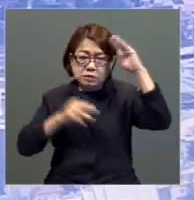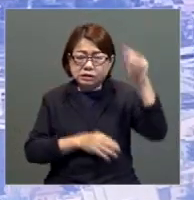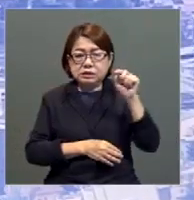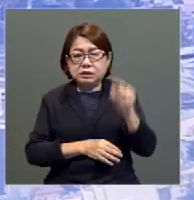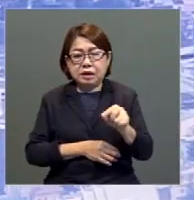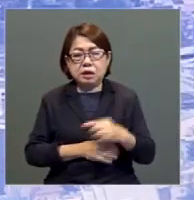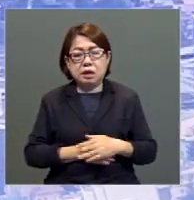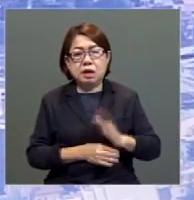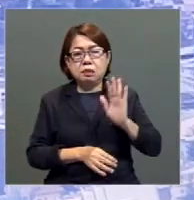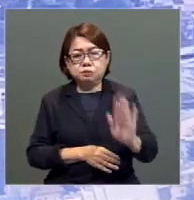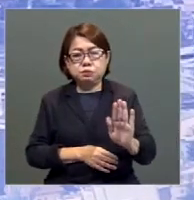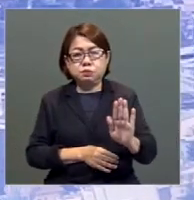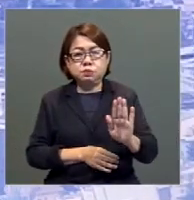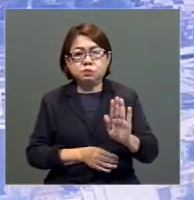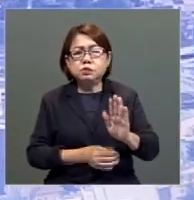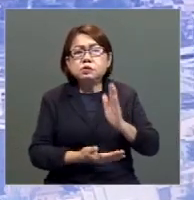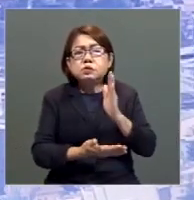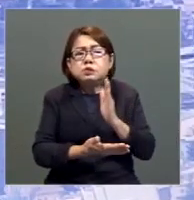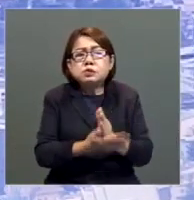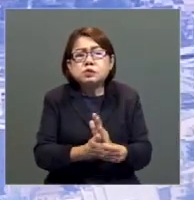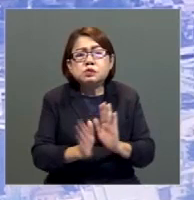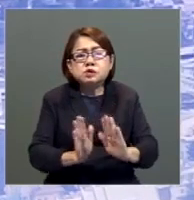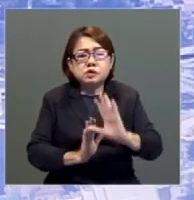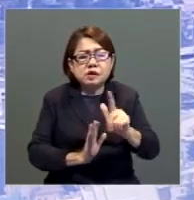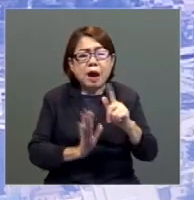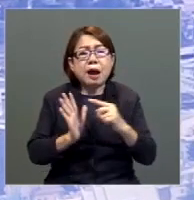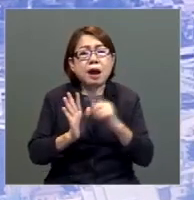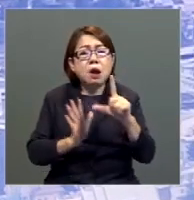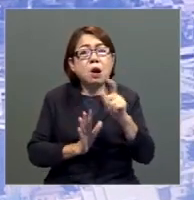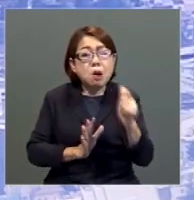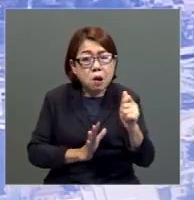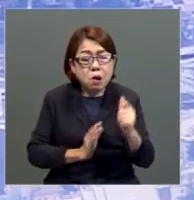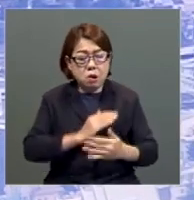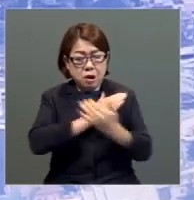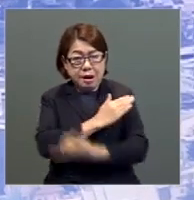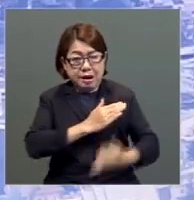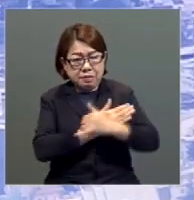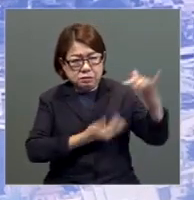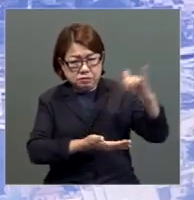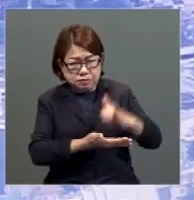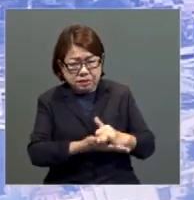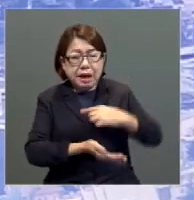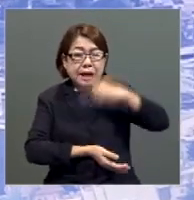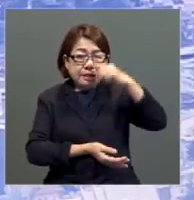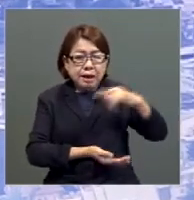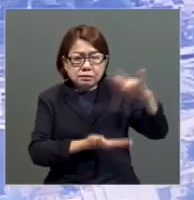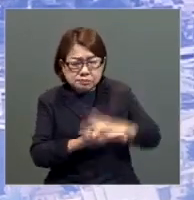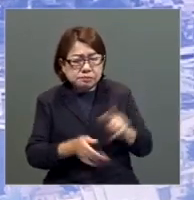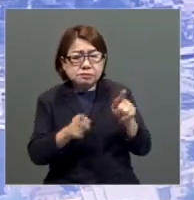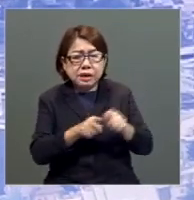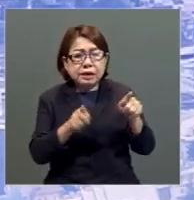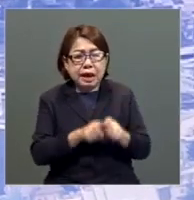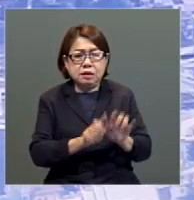เข้ามาของคนต่างชาติและคนไทยซึ่งตรงนี้กระทรวงการต่างประเทศน